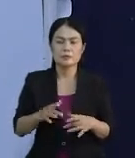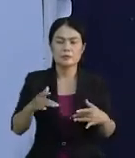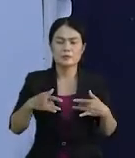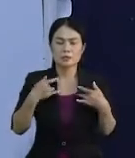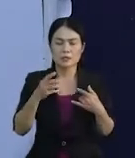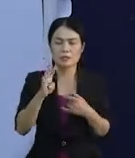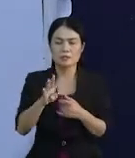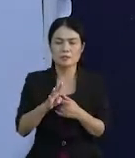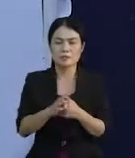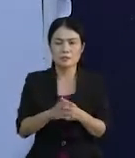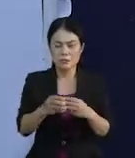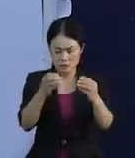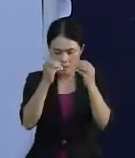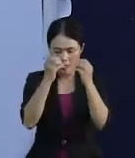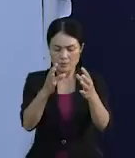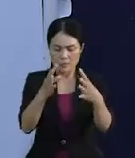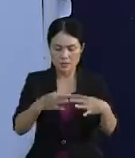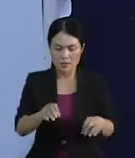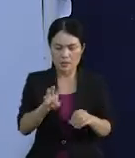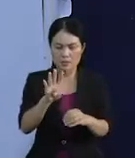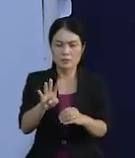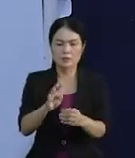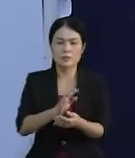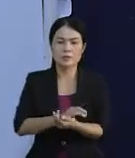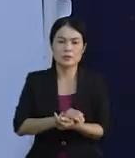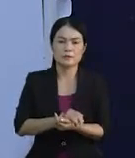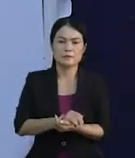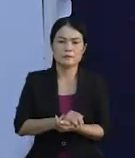ព្រឹត្តិការណ៍ទី 4 ឬក៏ព័ត៌មានសំខាន់ទី 4